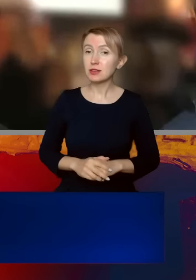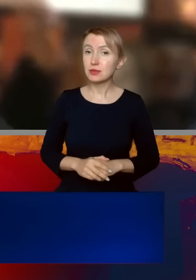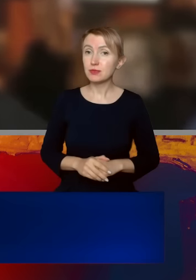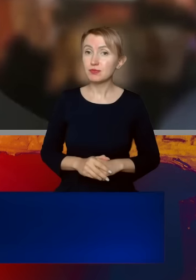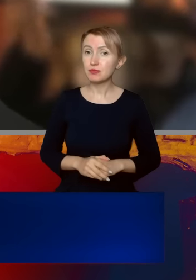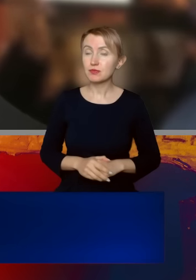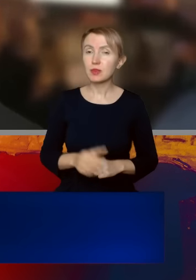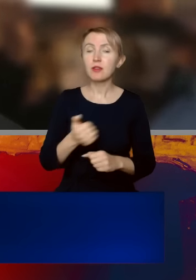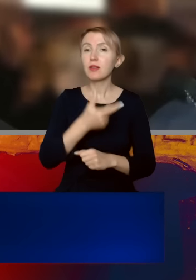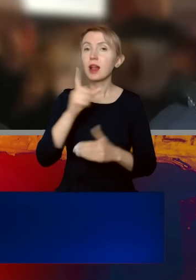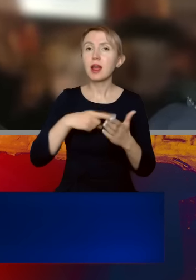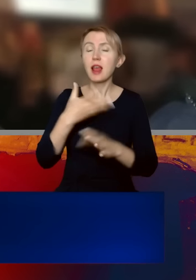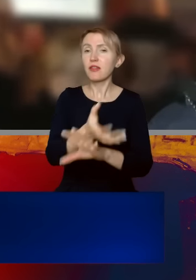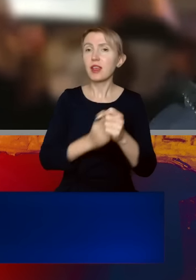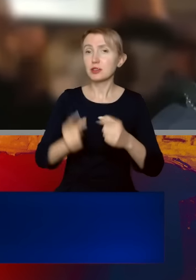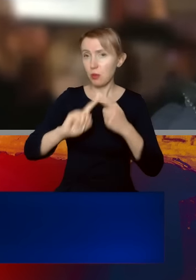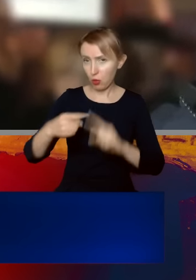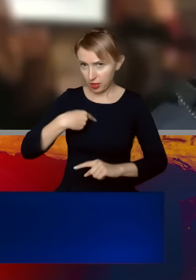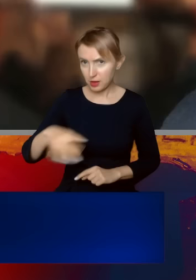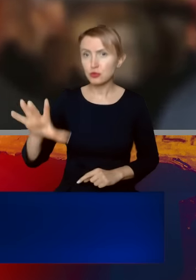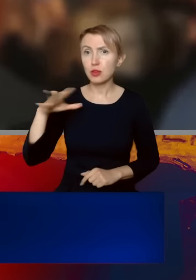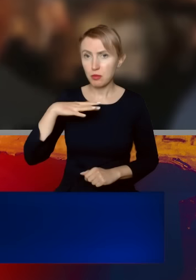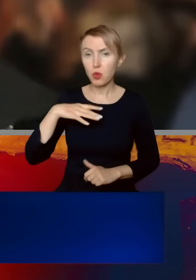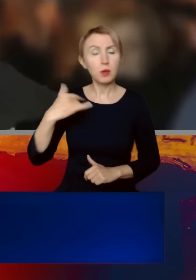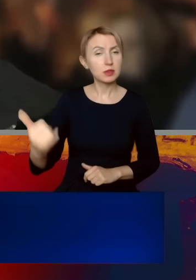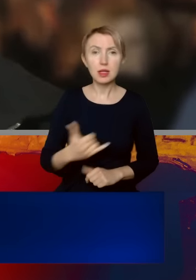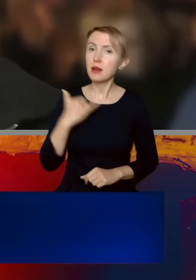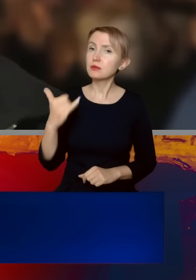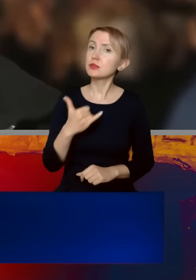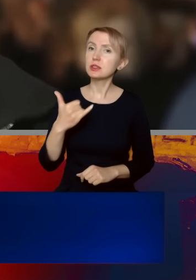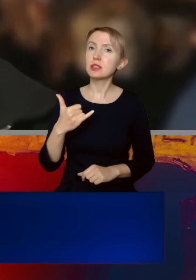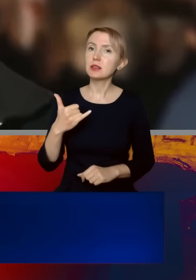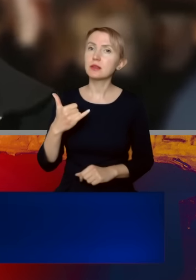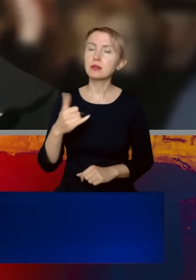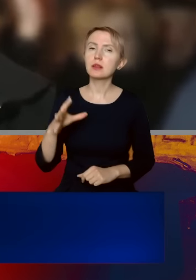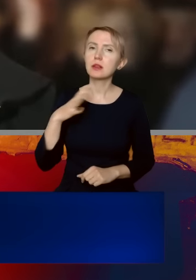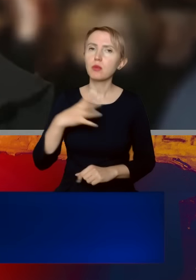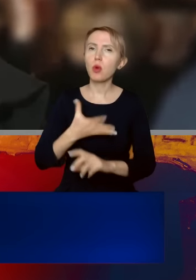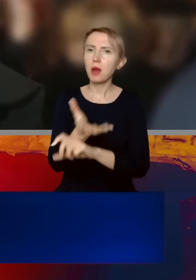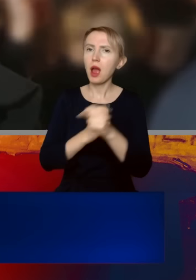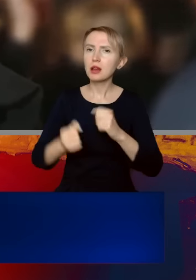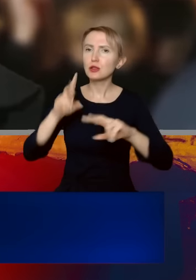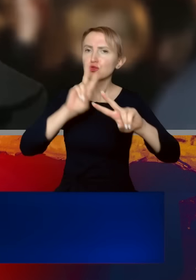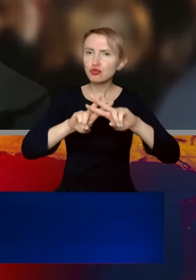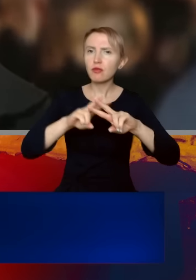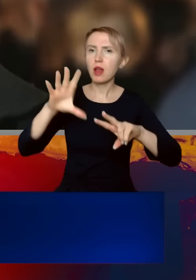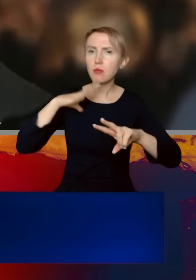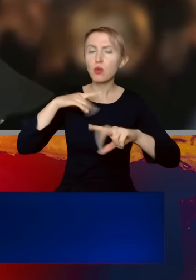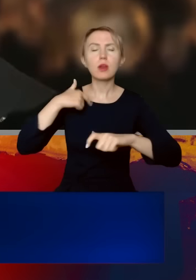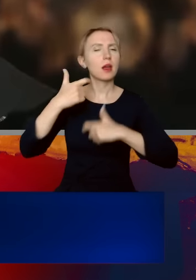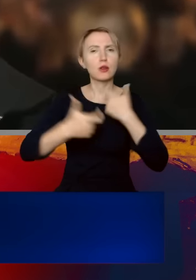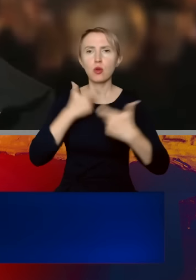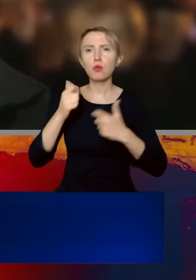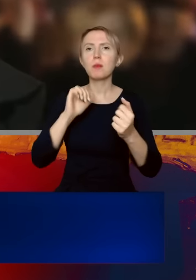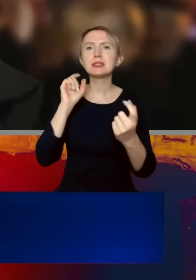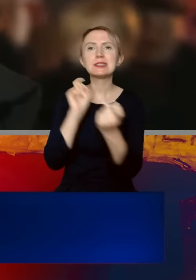byłem wielokrotnym więźniem politycznym i zawsze jak zostałem aresztowany, jak siedziałem w więzieniu, podejmowałem głodówkę